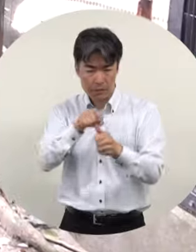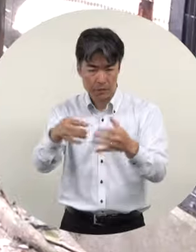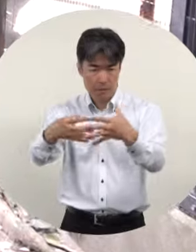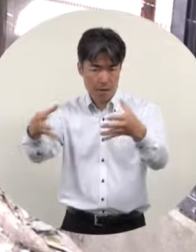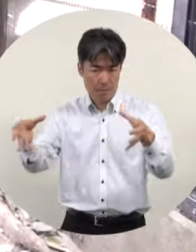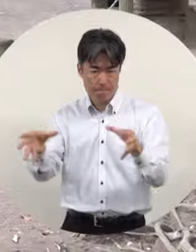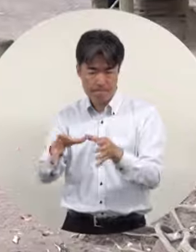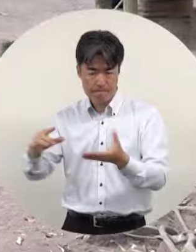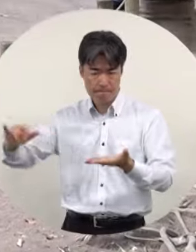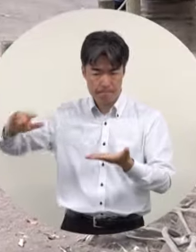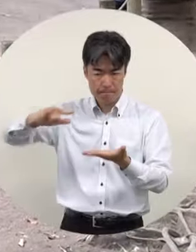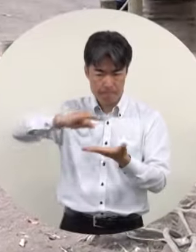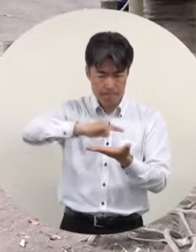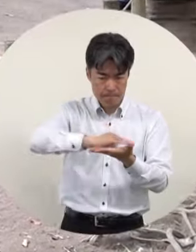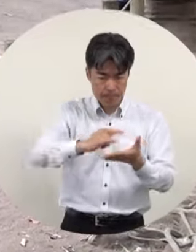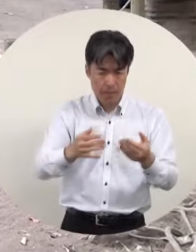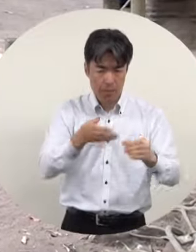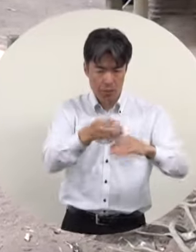ました。